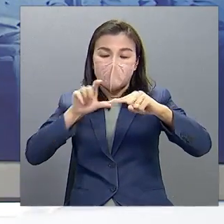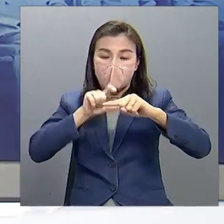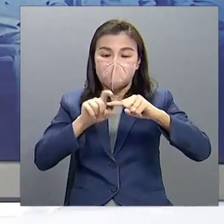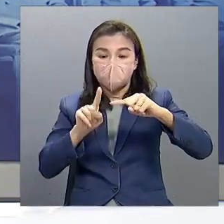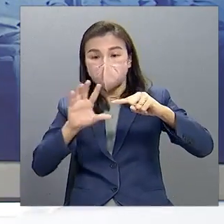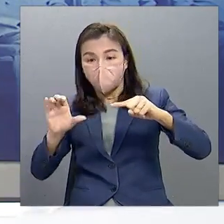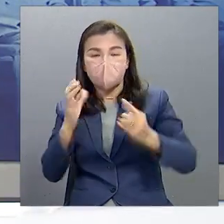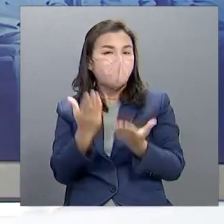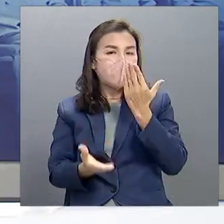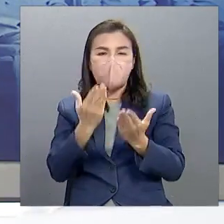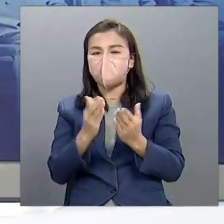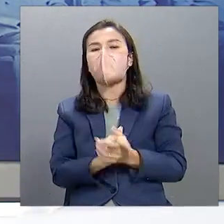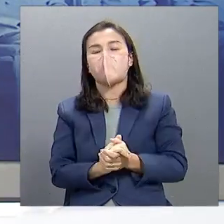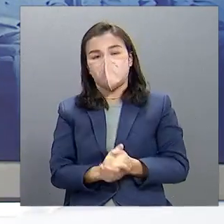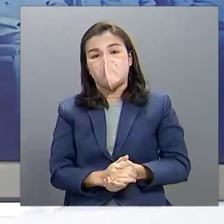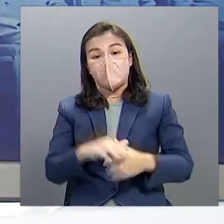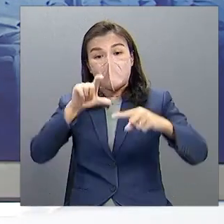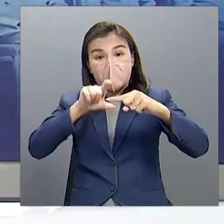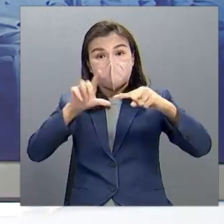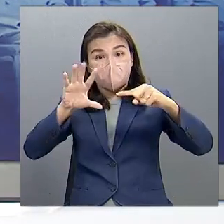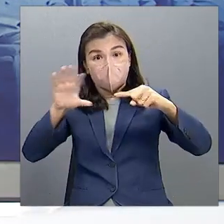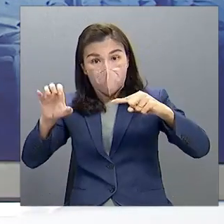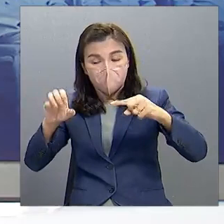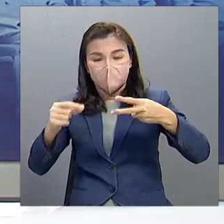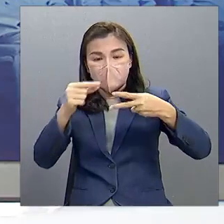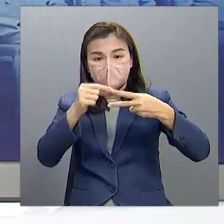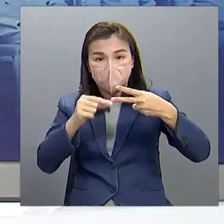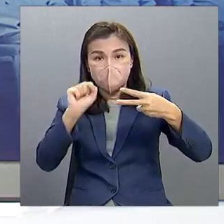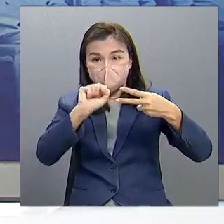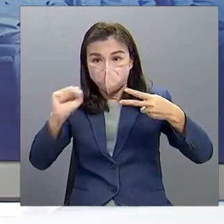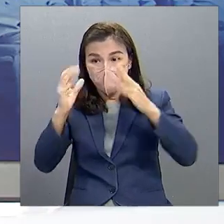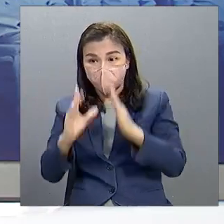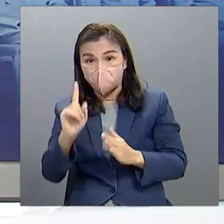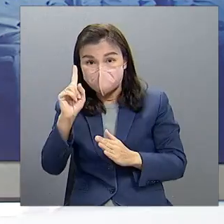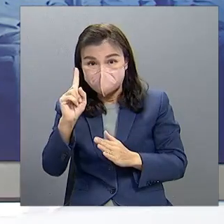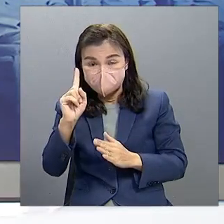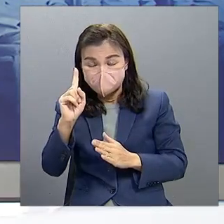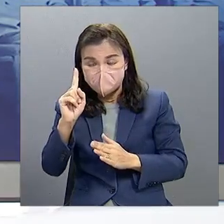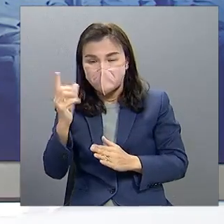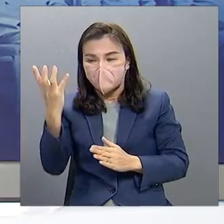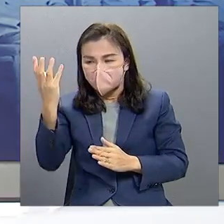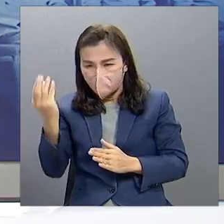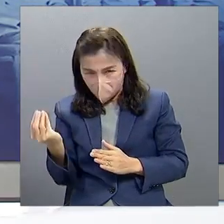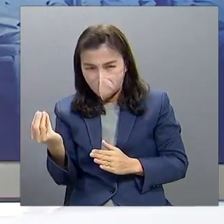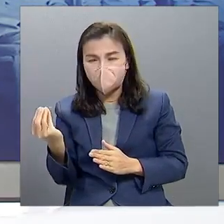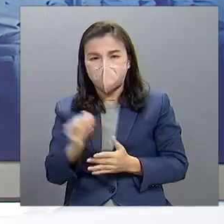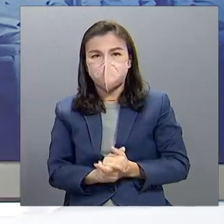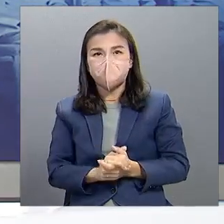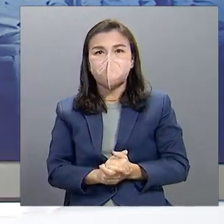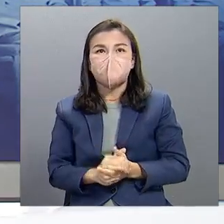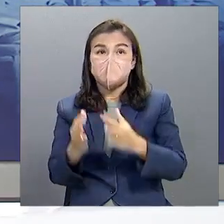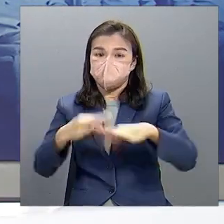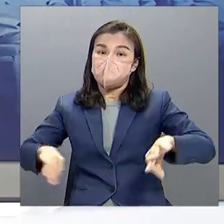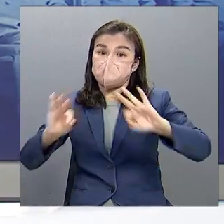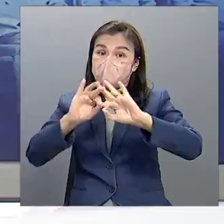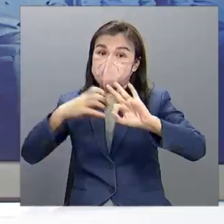ชื่อถ้าหารมากคะแนนเฉลี่ยต่อส.ส.1เก้าอี้ก็จะน้อยลงนั่นแหละค่ะที่มาของความต้องการของส.